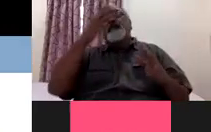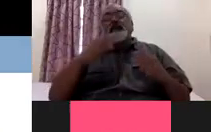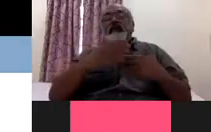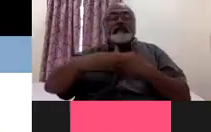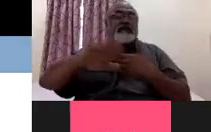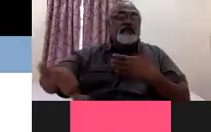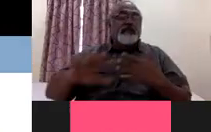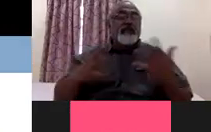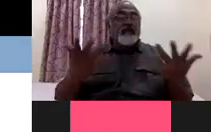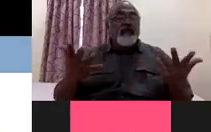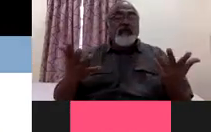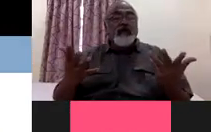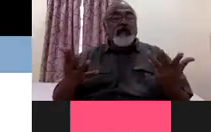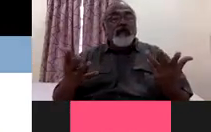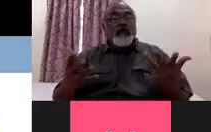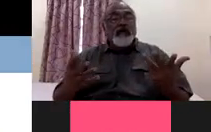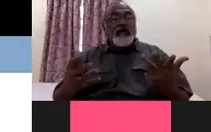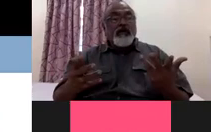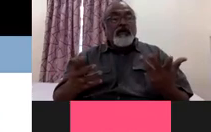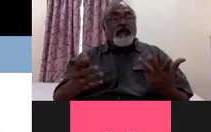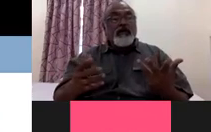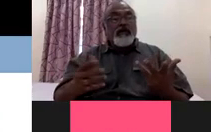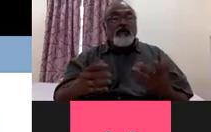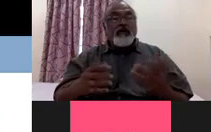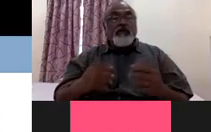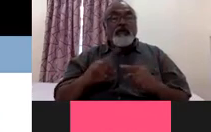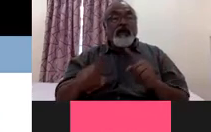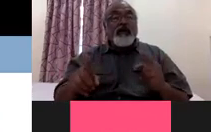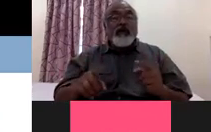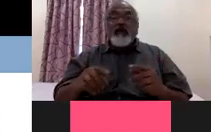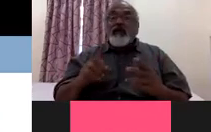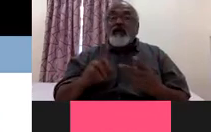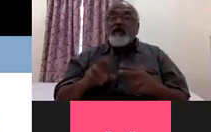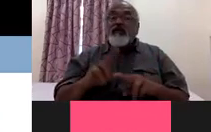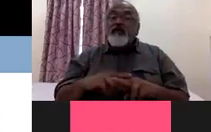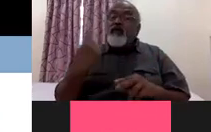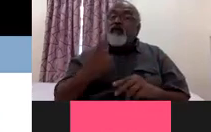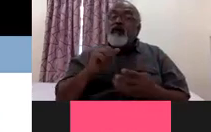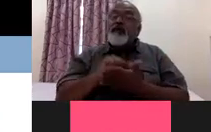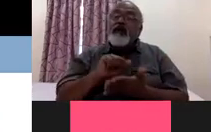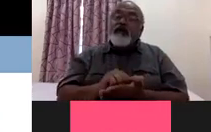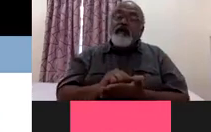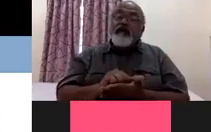बट यू कैन वेरी क्लियरली सी देयर इज इनडायरेक्ट डिस्क्रिमिनेशन. इफ आई पुट ओनली इन प्रिंट, the radio